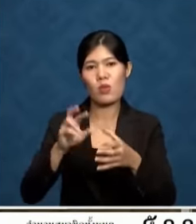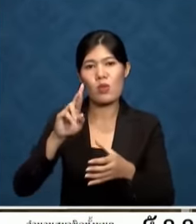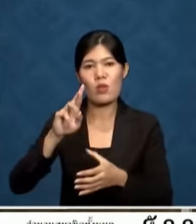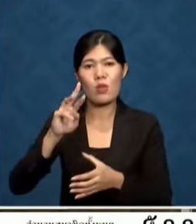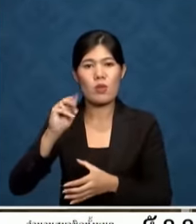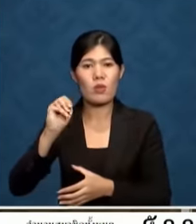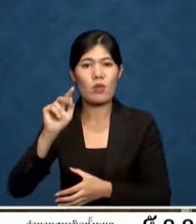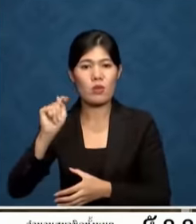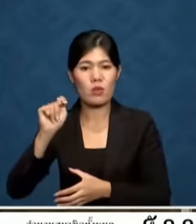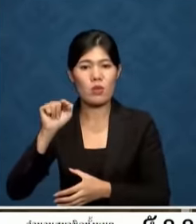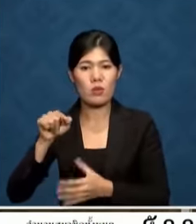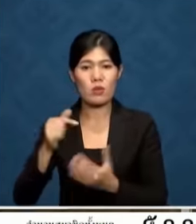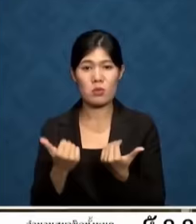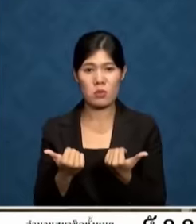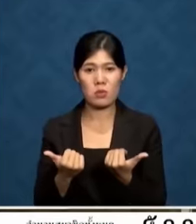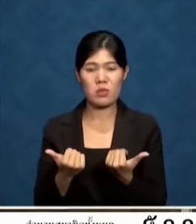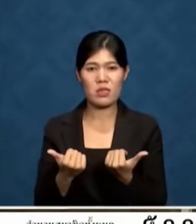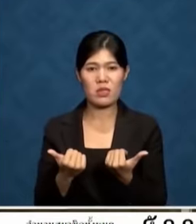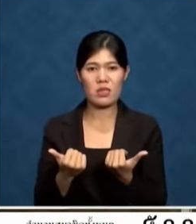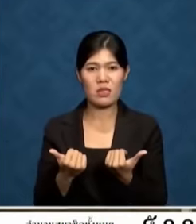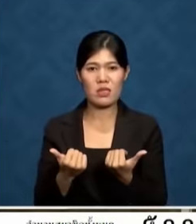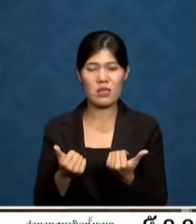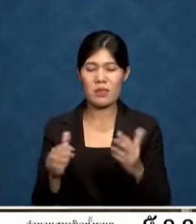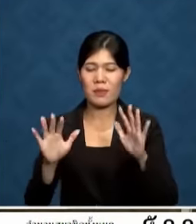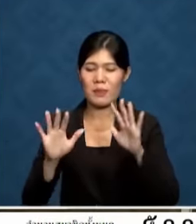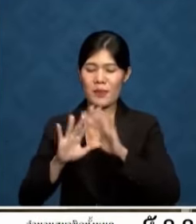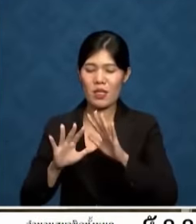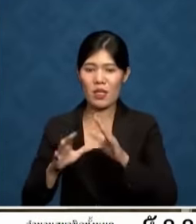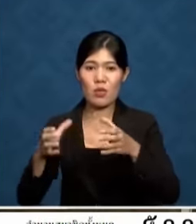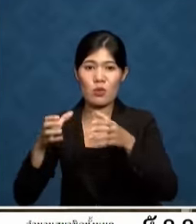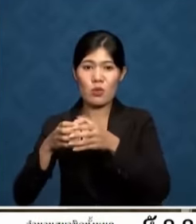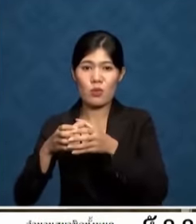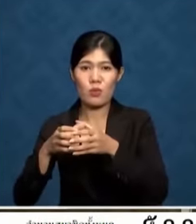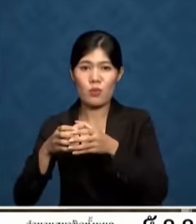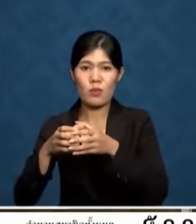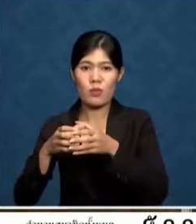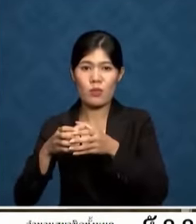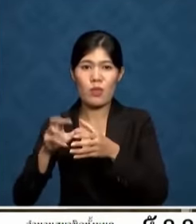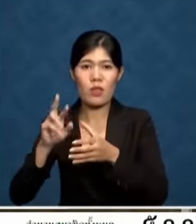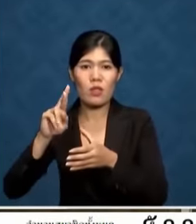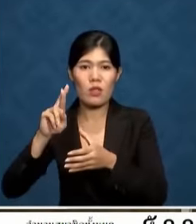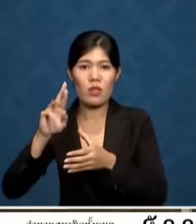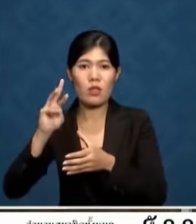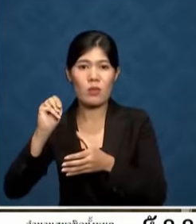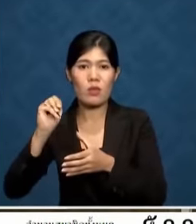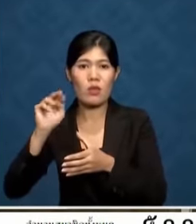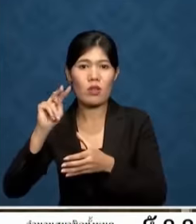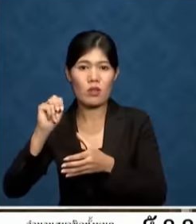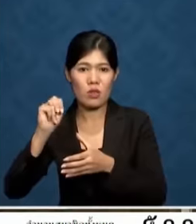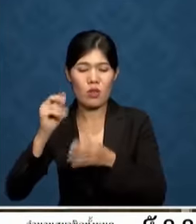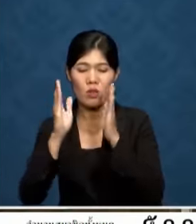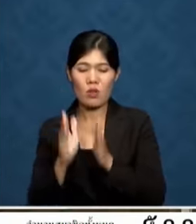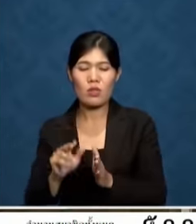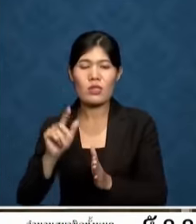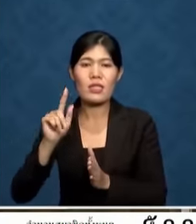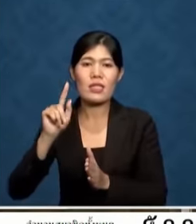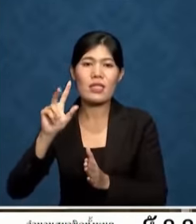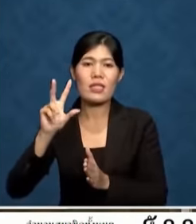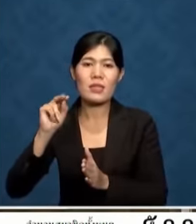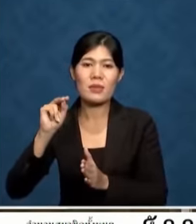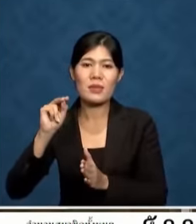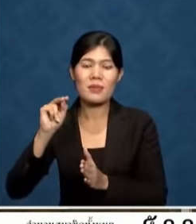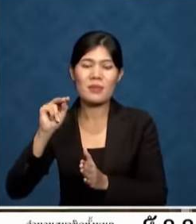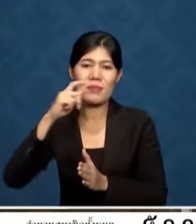กับรัฐมนตรีอีก 30กว่าคนถูกเอาผ้าขม้าแขวนคอห้อยตองแต่งอยู่บน